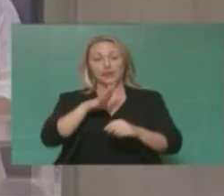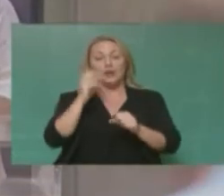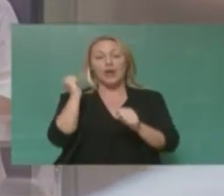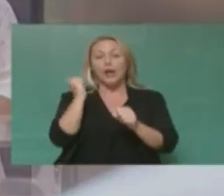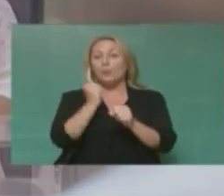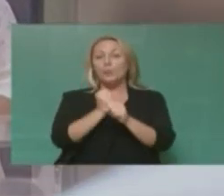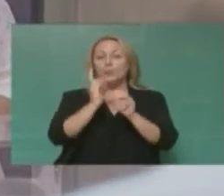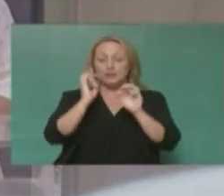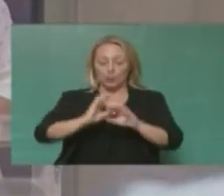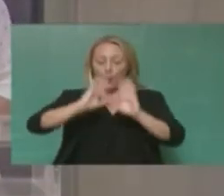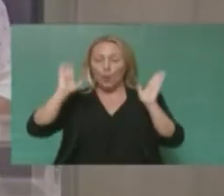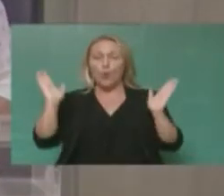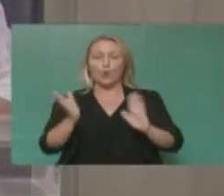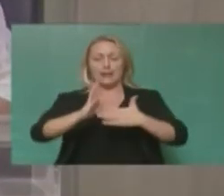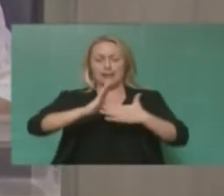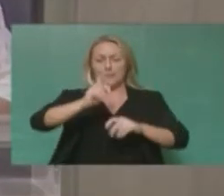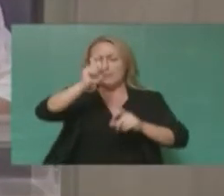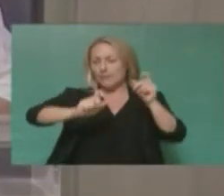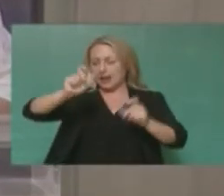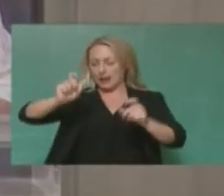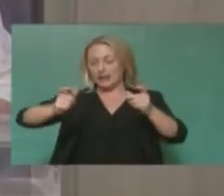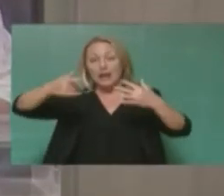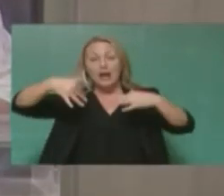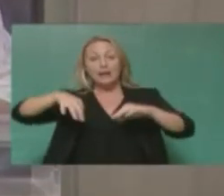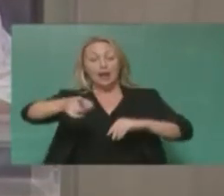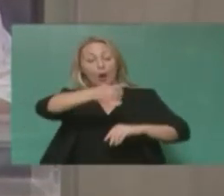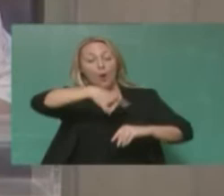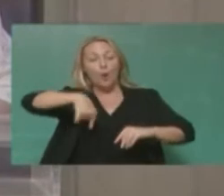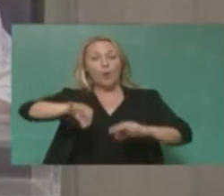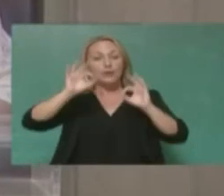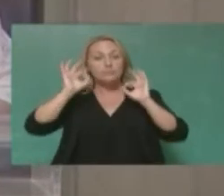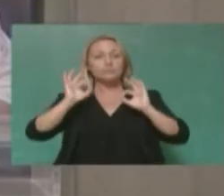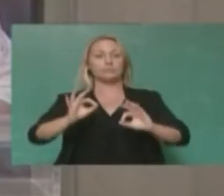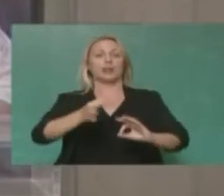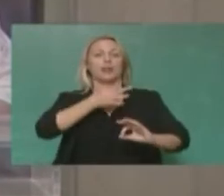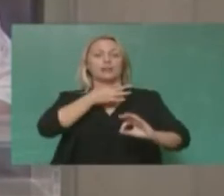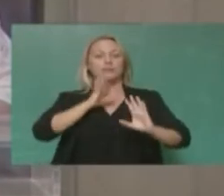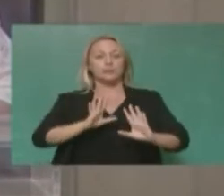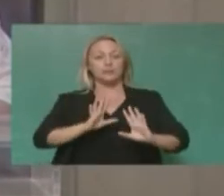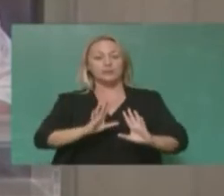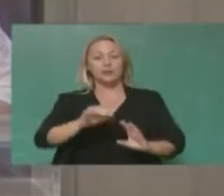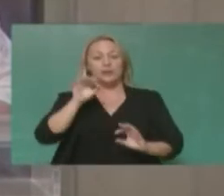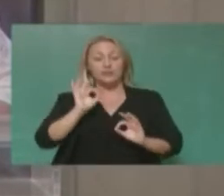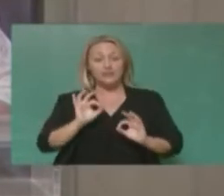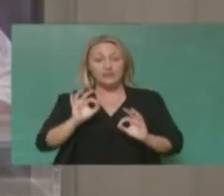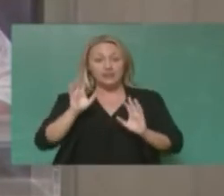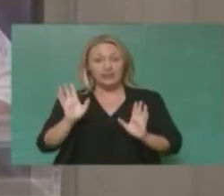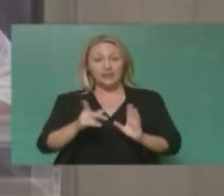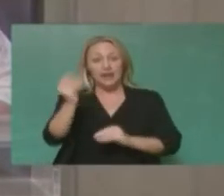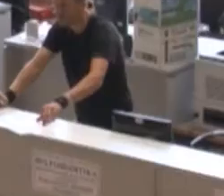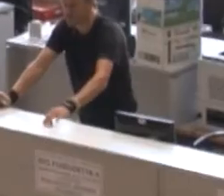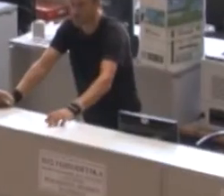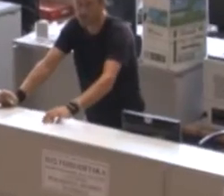Θα χρησιμοποιήσουμε όλους τους υπαλλήλους, καταρχάς. Από αυτούς θα αξιοποιήσουμε, εννοείται, τους